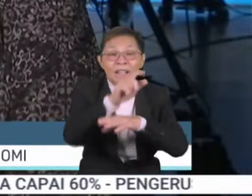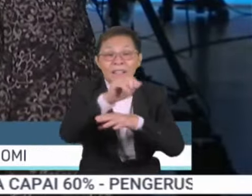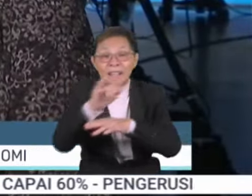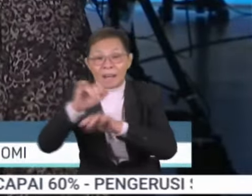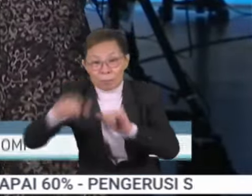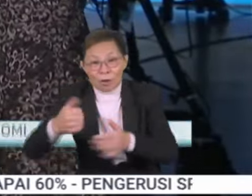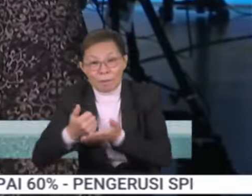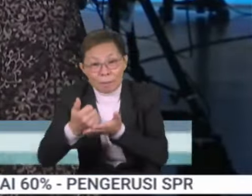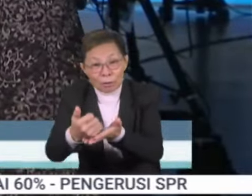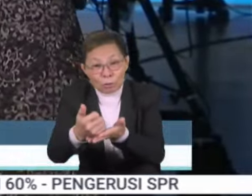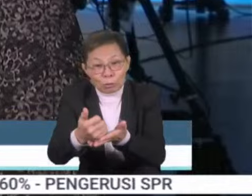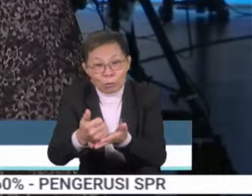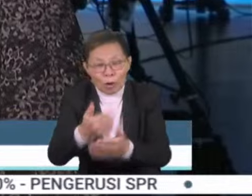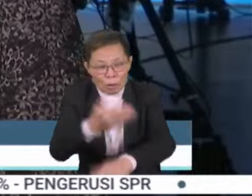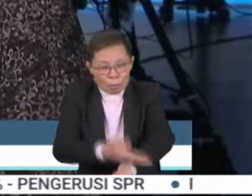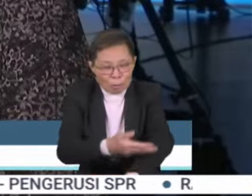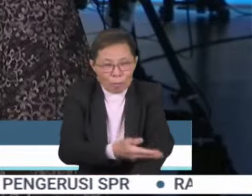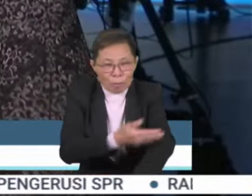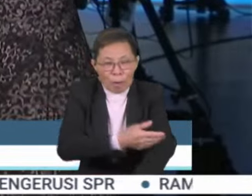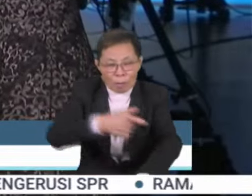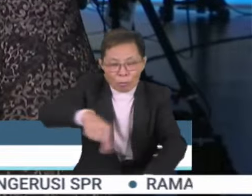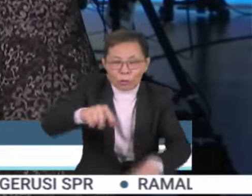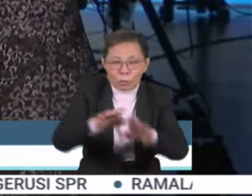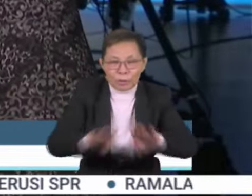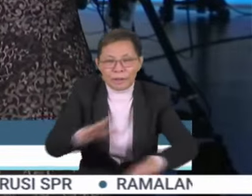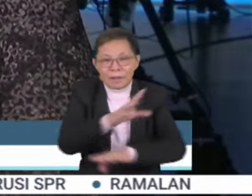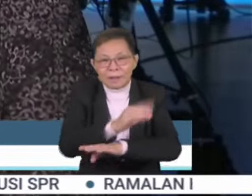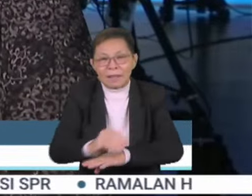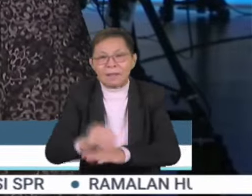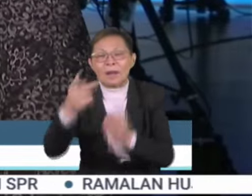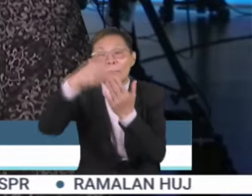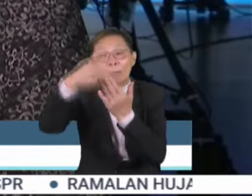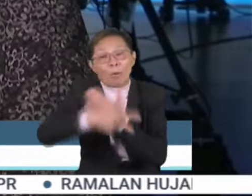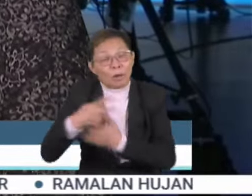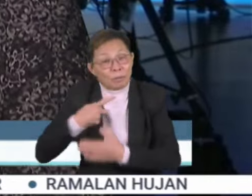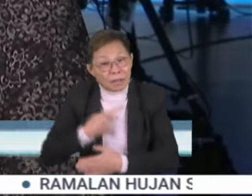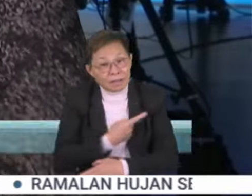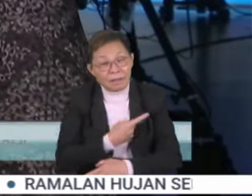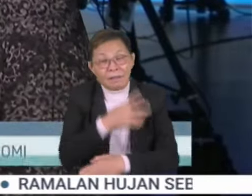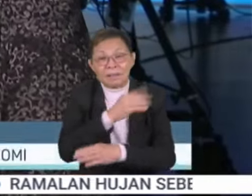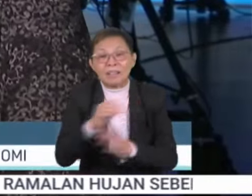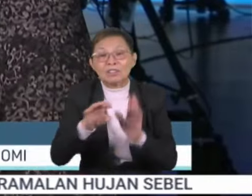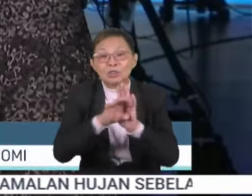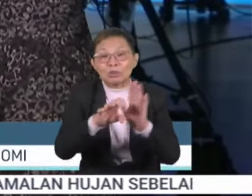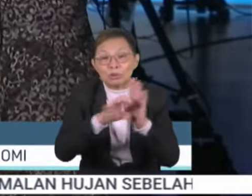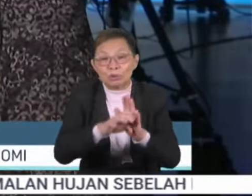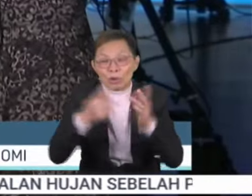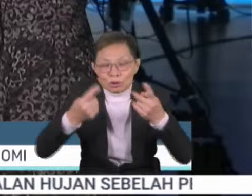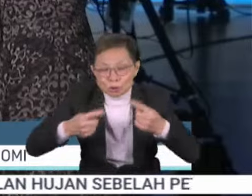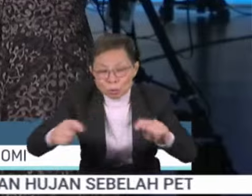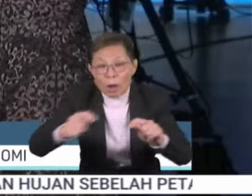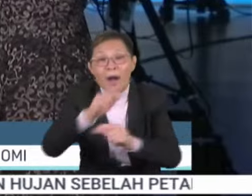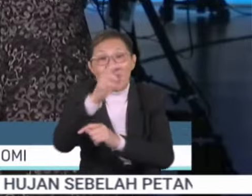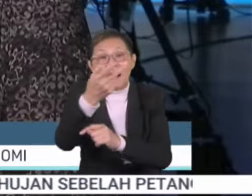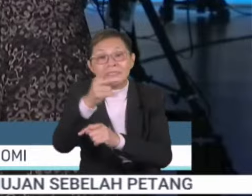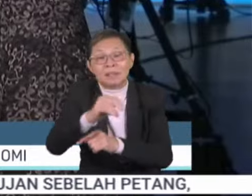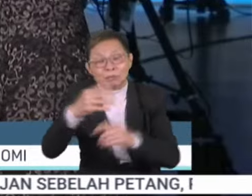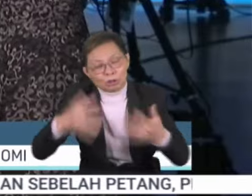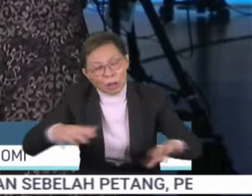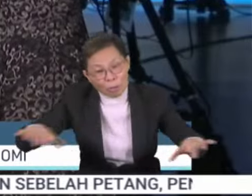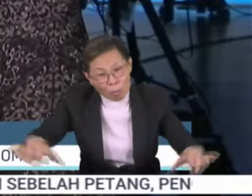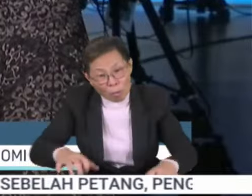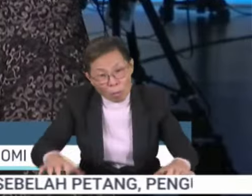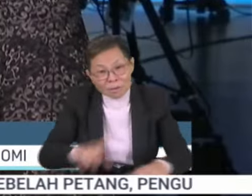ini boleh bantulah dari segi meningkatkan mutu pemberitaan dan kandungan kita. Sebagai contohnya, dalam proses percubaan tu, RTM telah